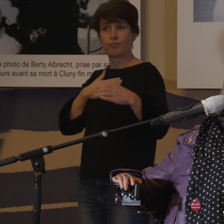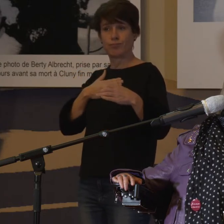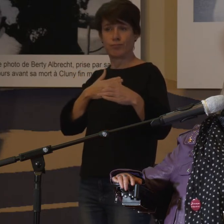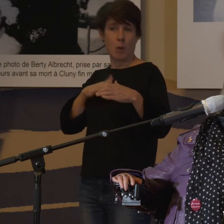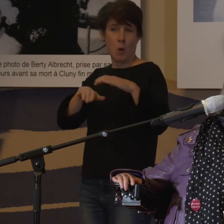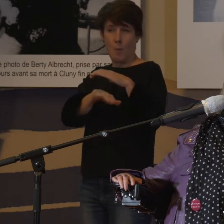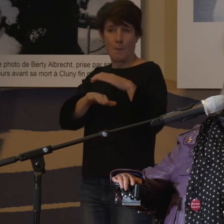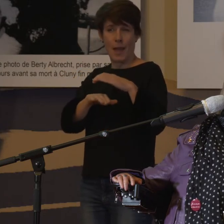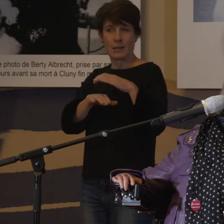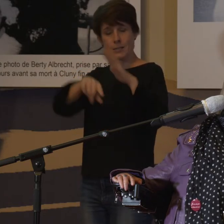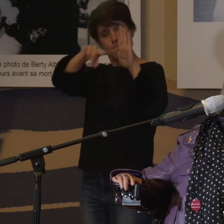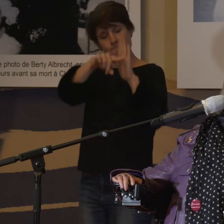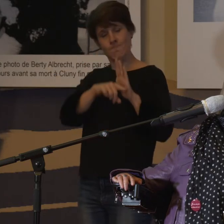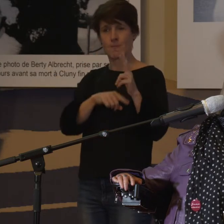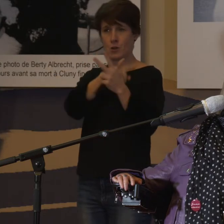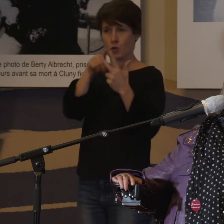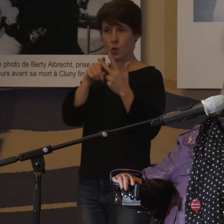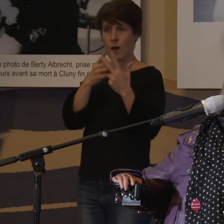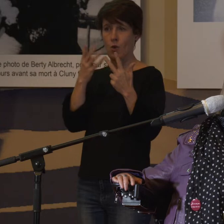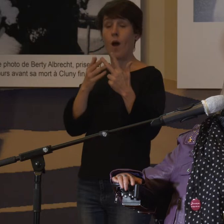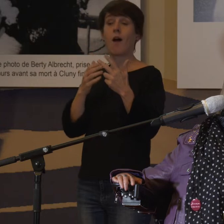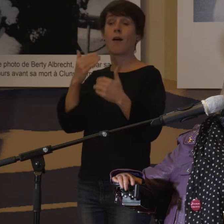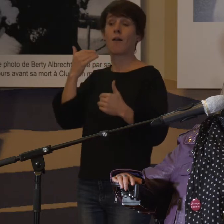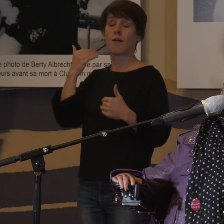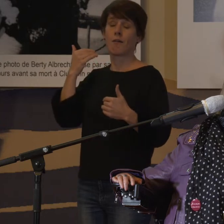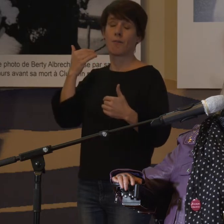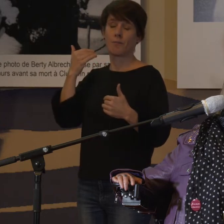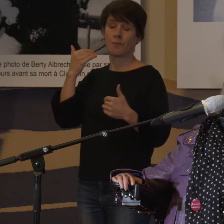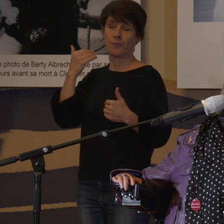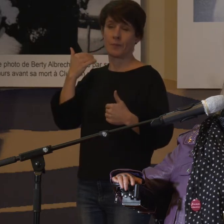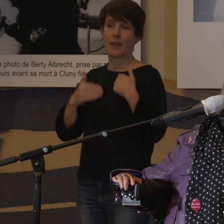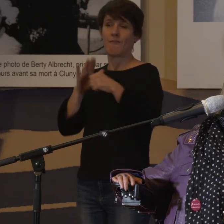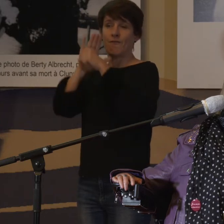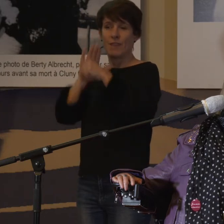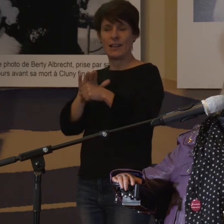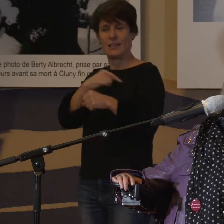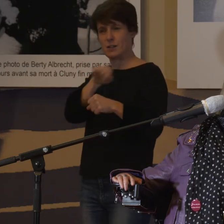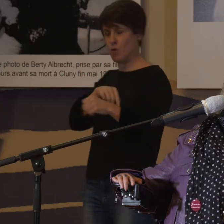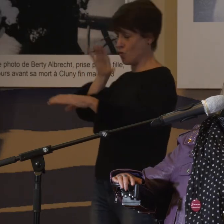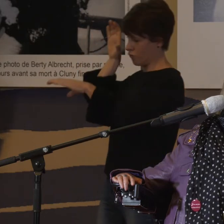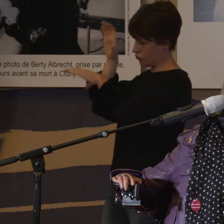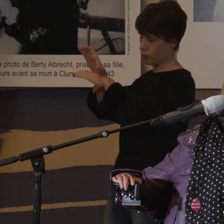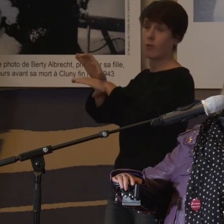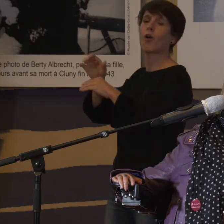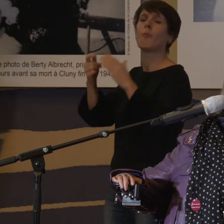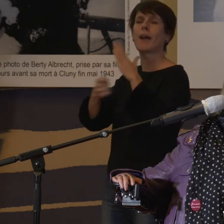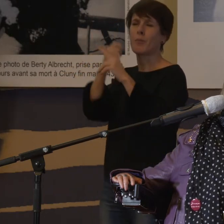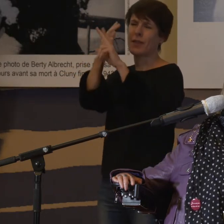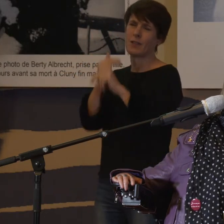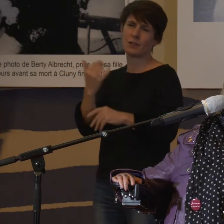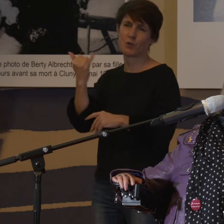piliers, donc l'anti-validisme. Alors je ne vais pas répéter ce qu'est le validisme, Cécile l'a parfaitement